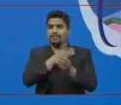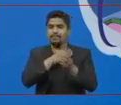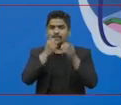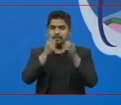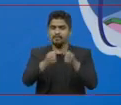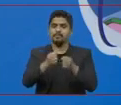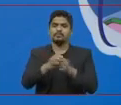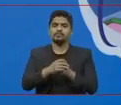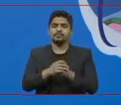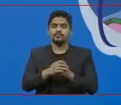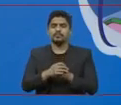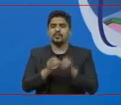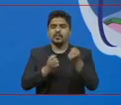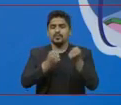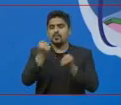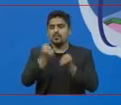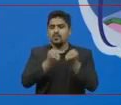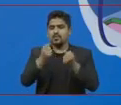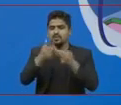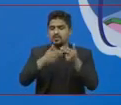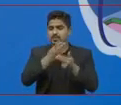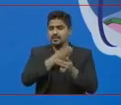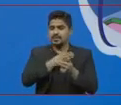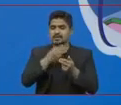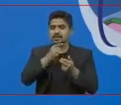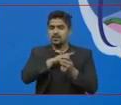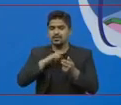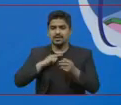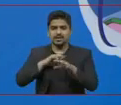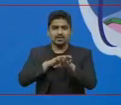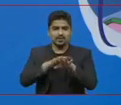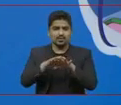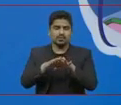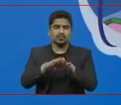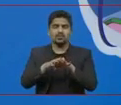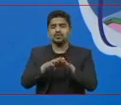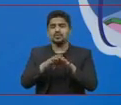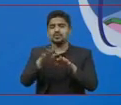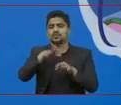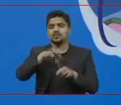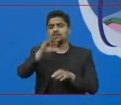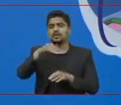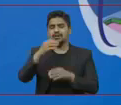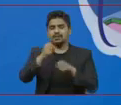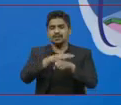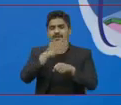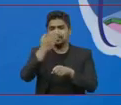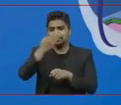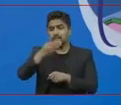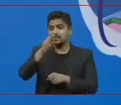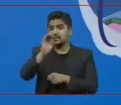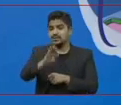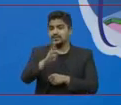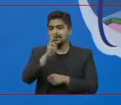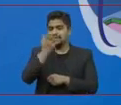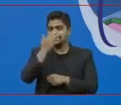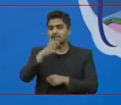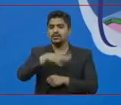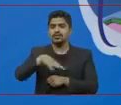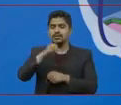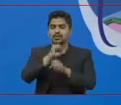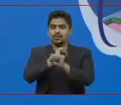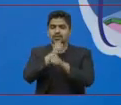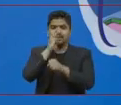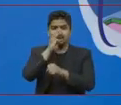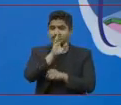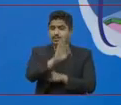मात्रै होइन, बसका सञ्चालकहरू, बसका कर्मचारीहरू, कन्डक्टर, ड्राइभर सबैलाई पनि सङ्क्रमण हुनसक्छ। त्यसैले हामी सबै जोखिममा